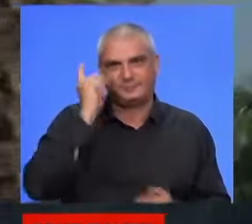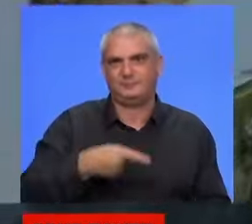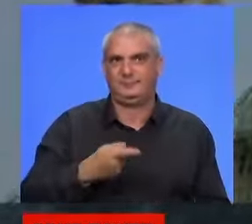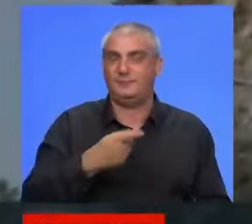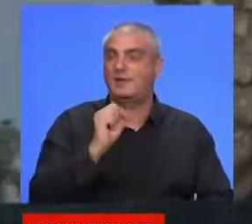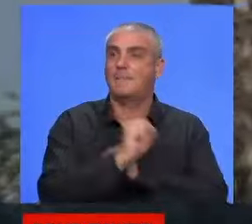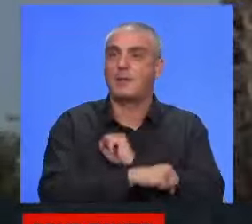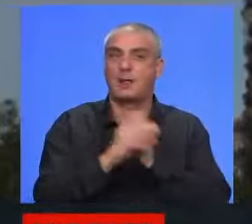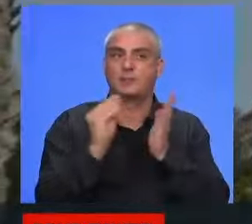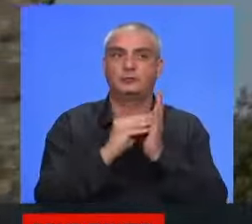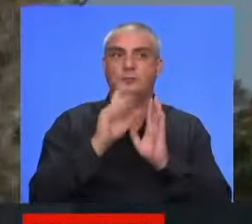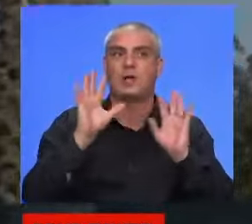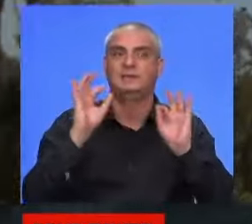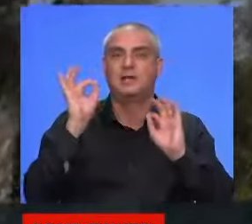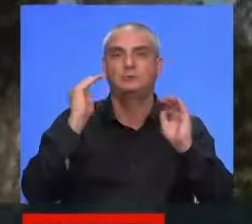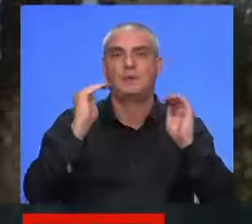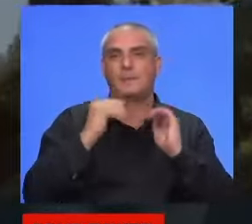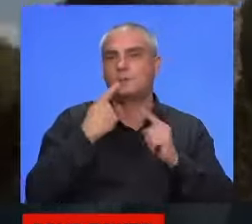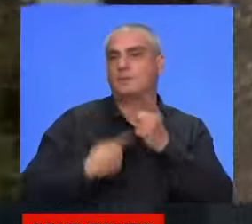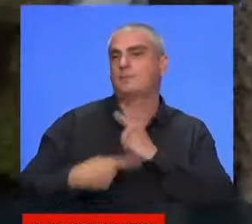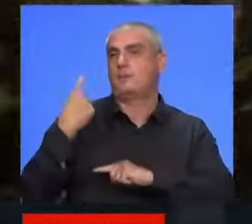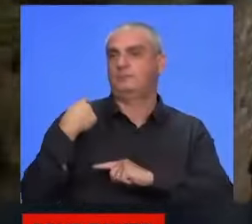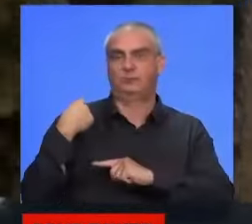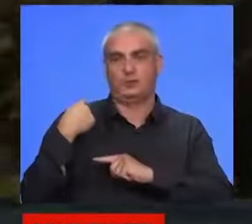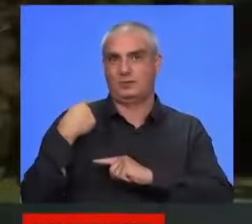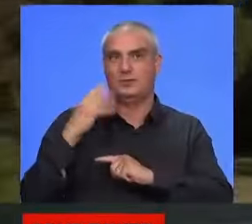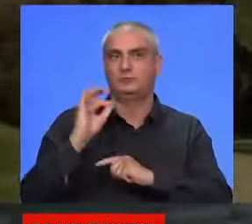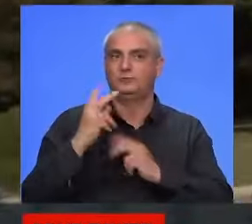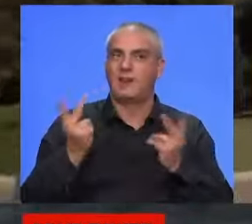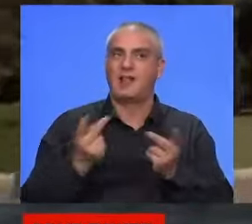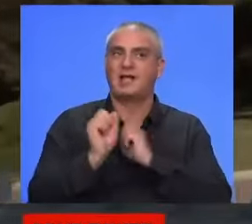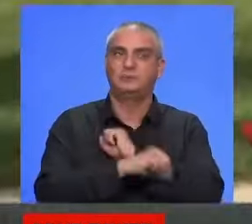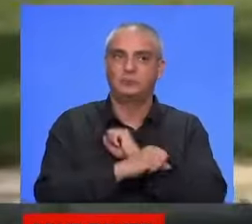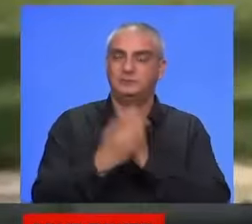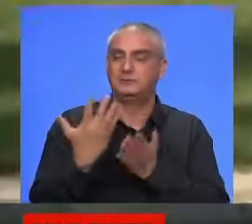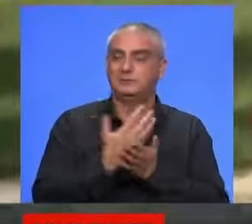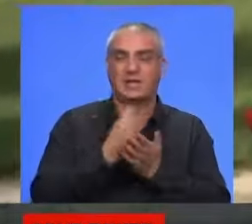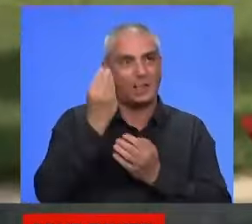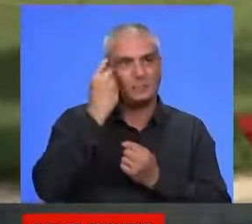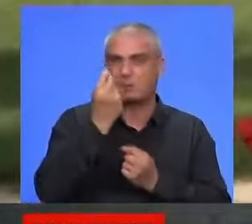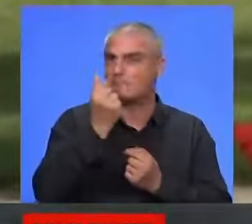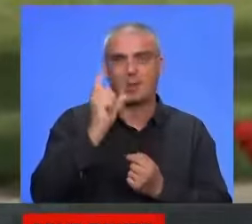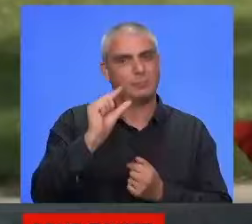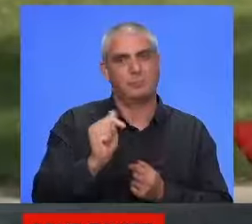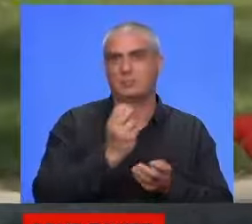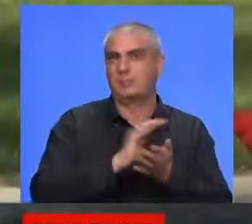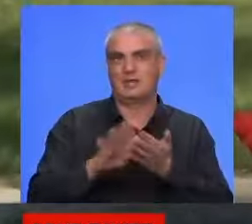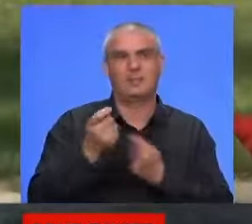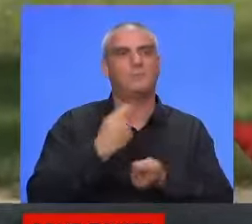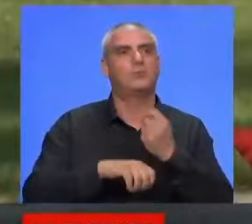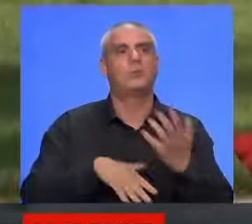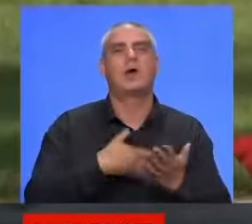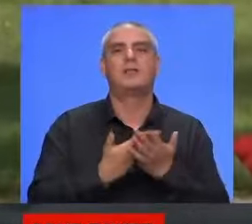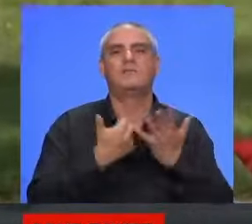למכללה נרשמו השנה כ-10% פחות מבשנה שעברה. וכדי להקל על הסטודנטים, שכר הלימוד השנה כמעט בחינם, בתמורה להתנדבות של